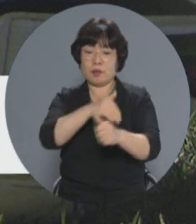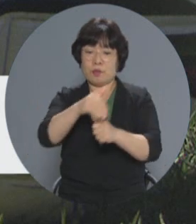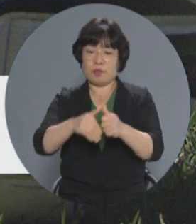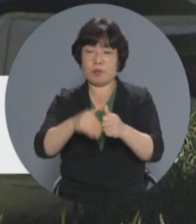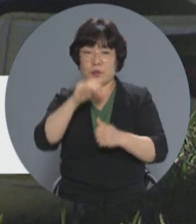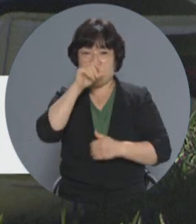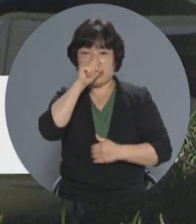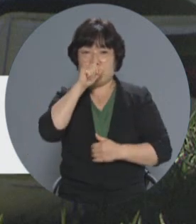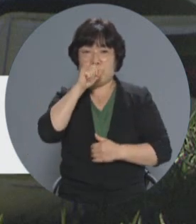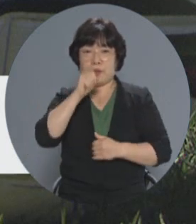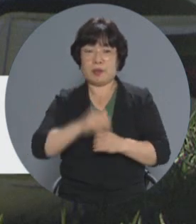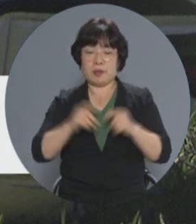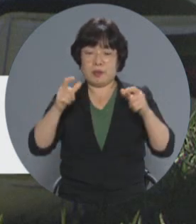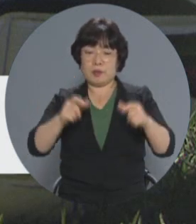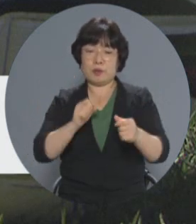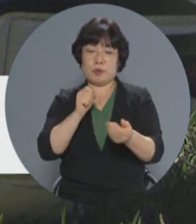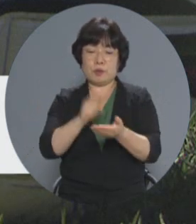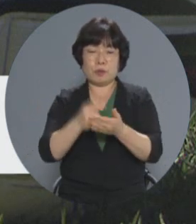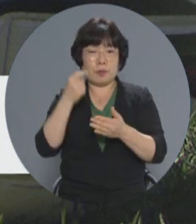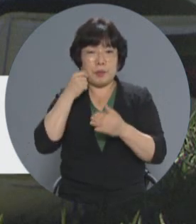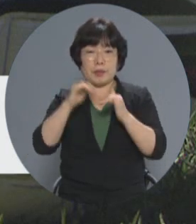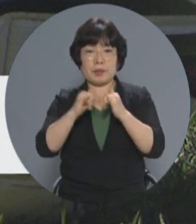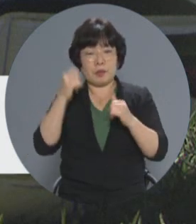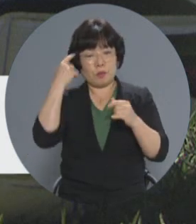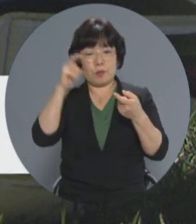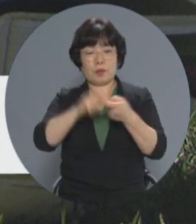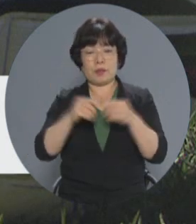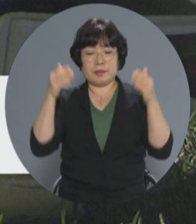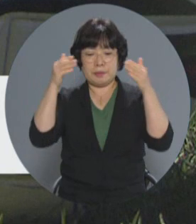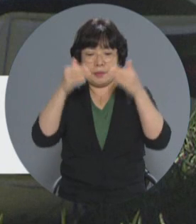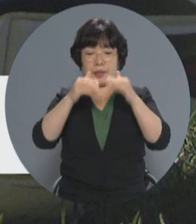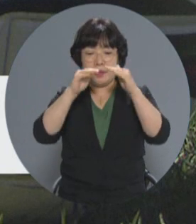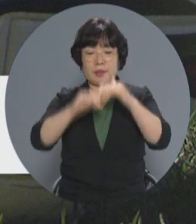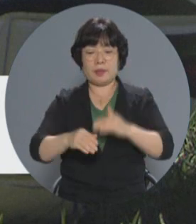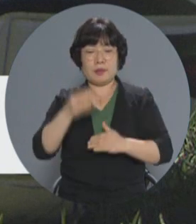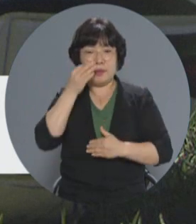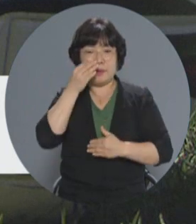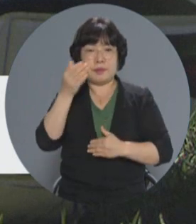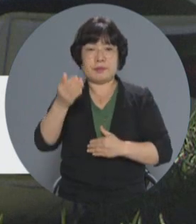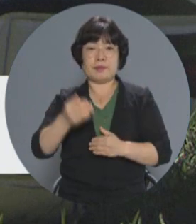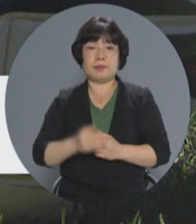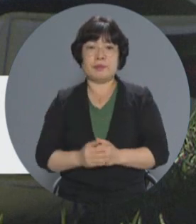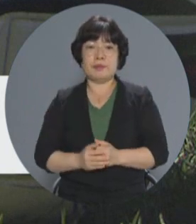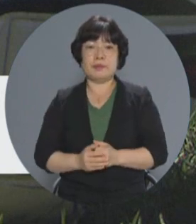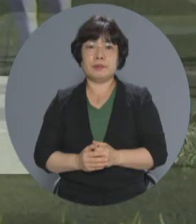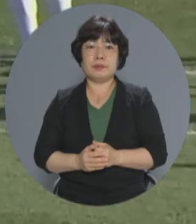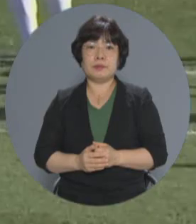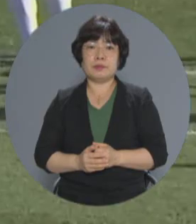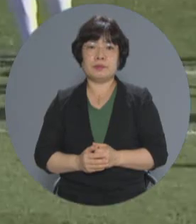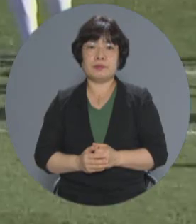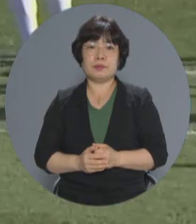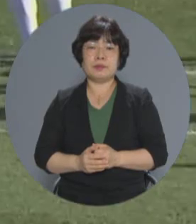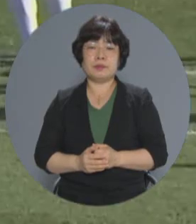상승세를 타고 있어 지역 초크 뺀 들의 관심도 집중되고 있습니다 개 조회 기자가 보도합니다